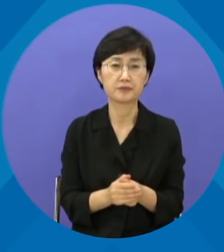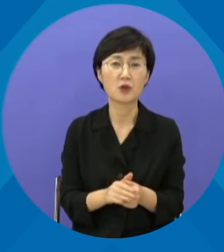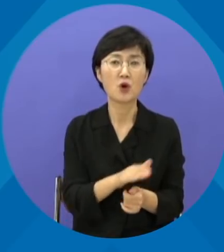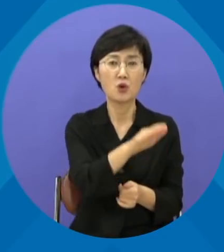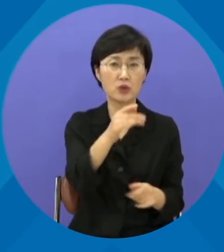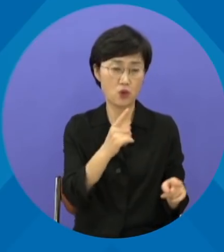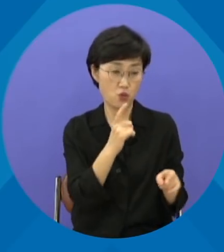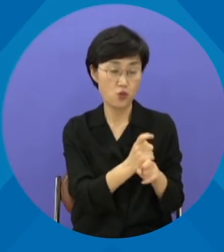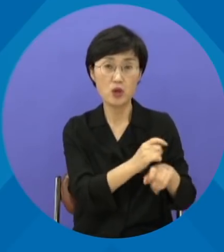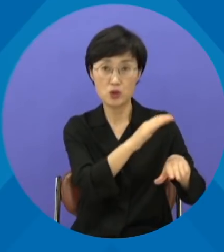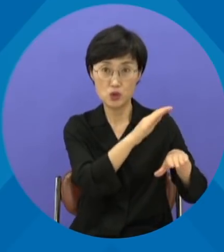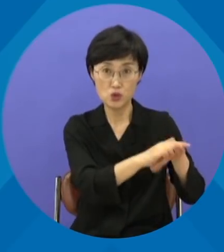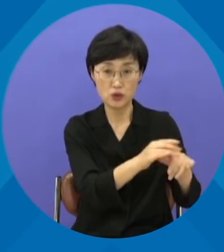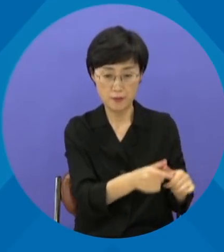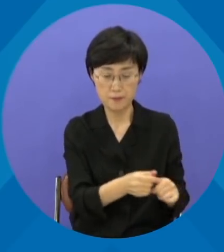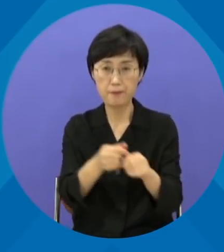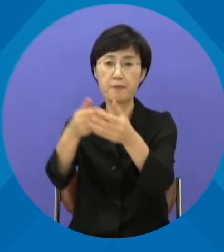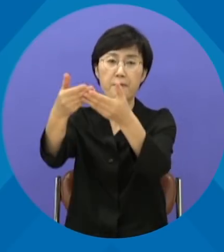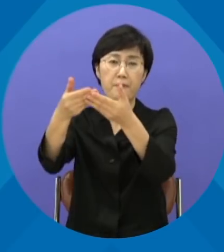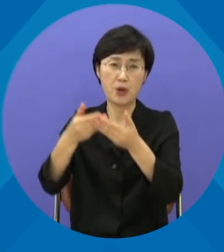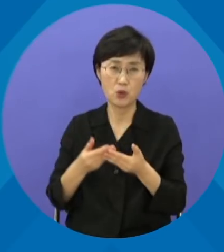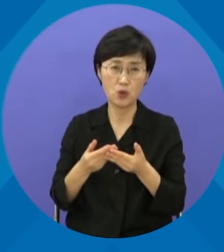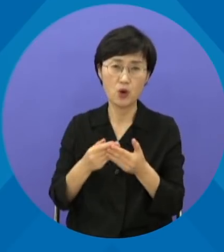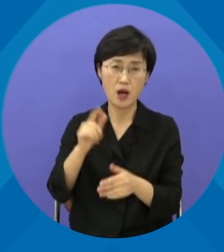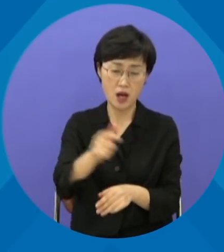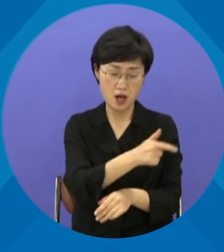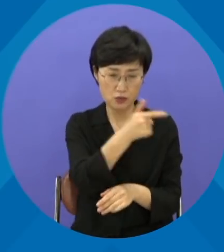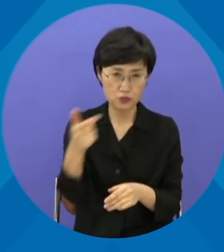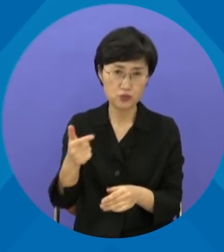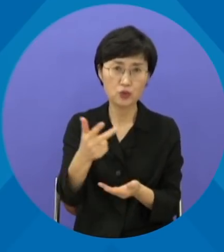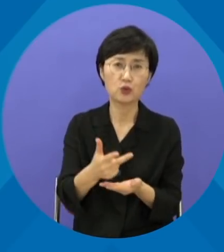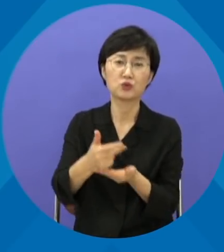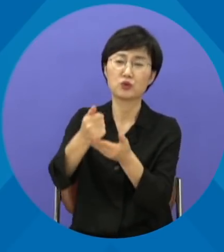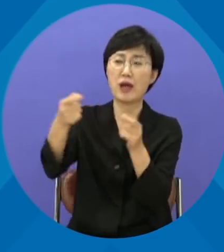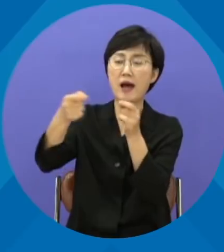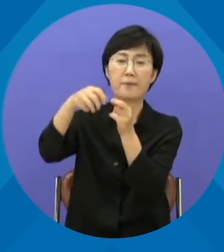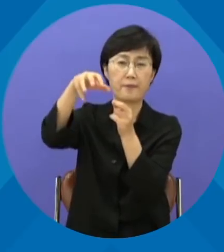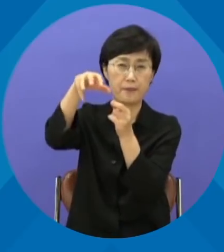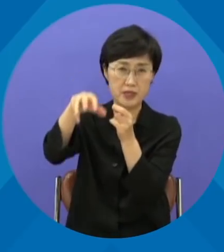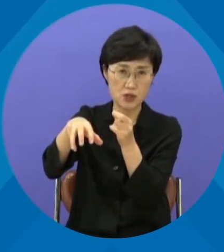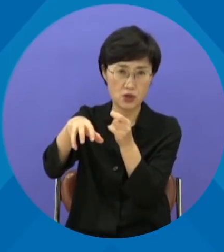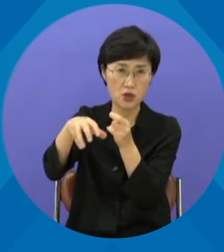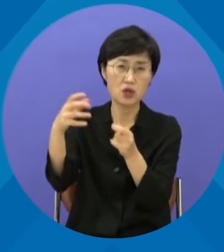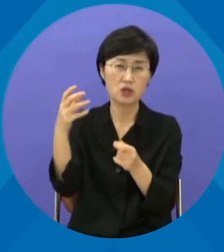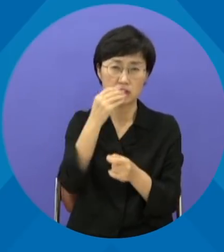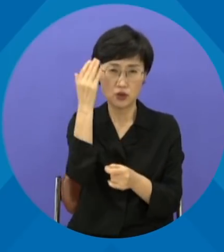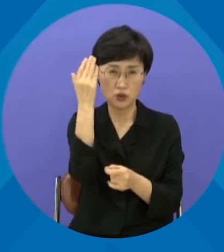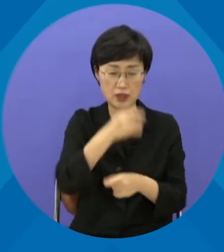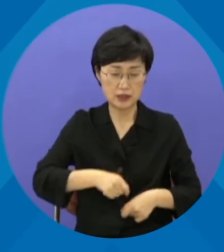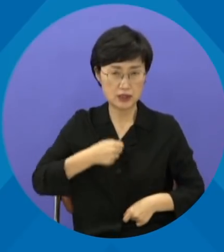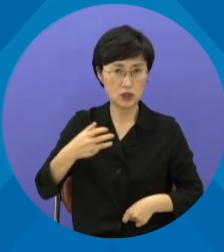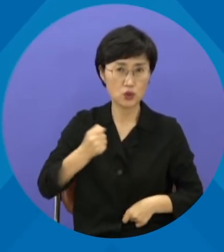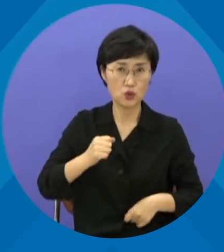우리가 원수의 손에서 건지심을 받고 종신토록 주의 앞에서